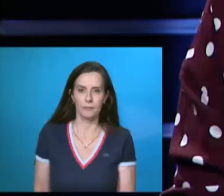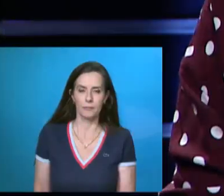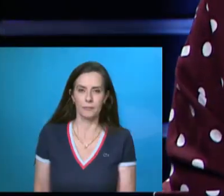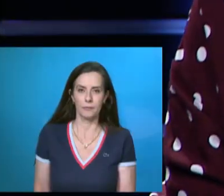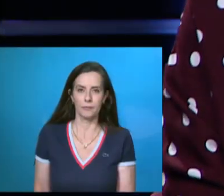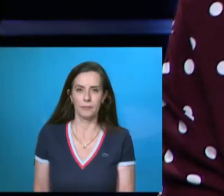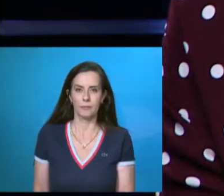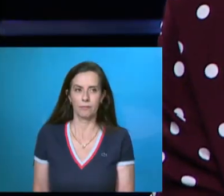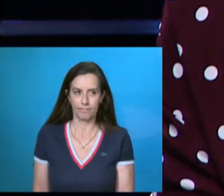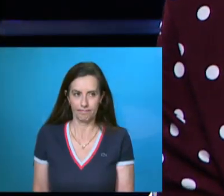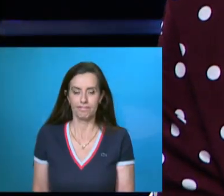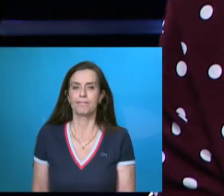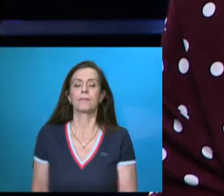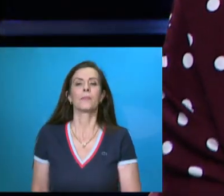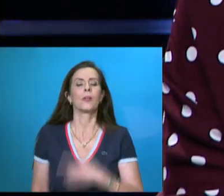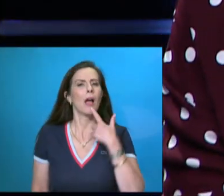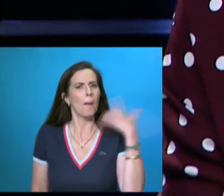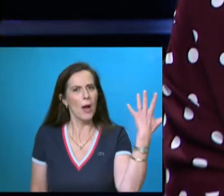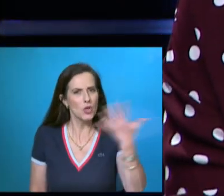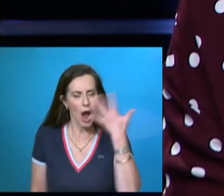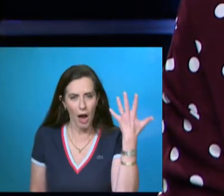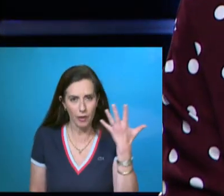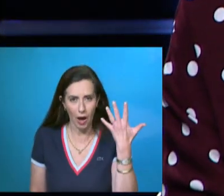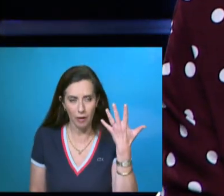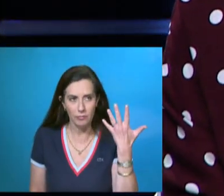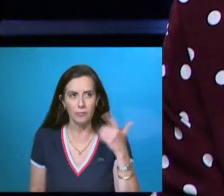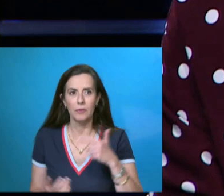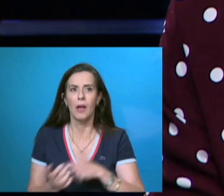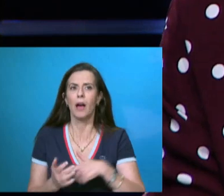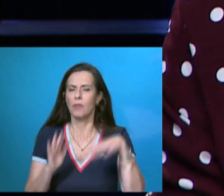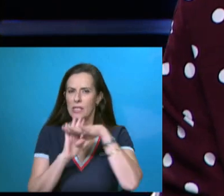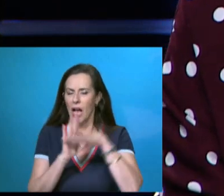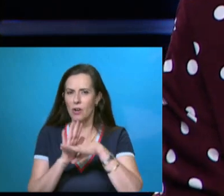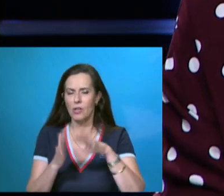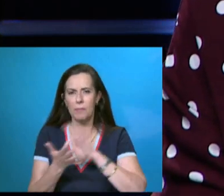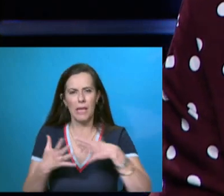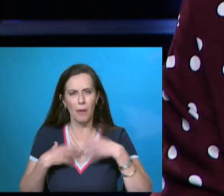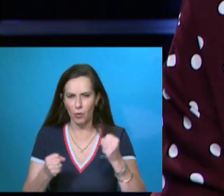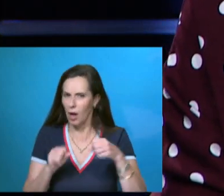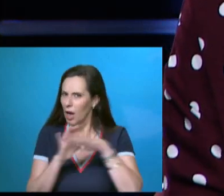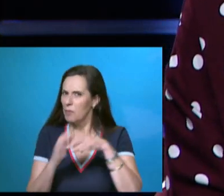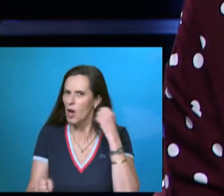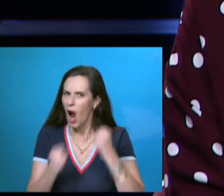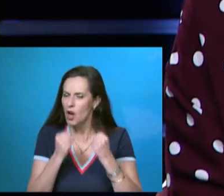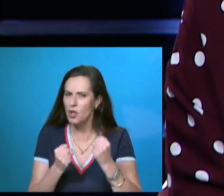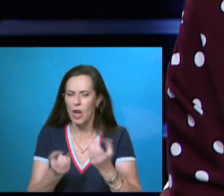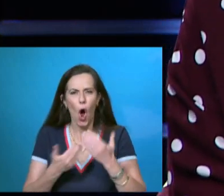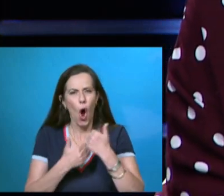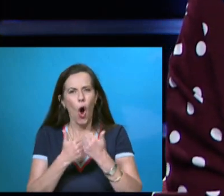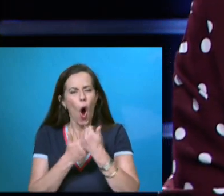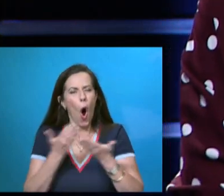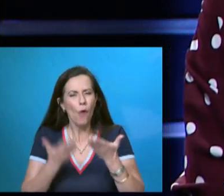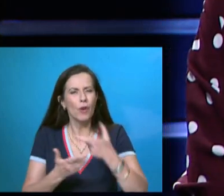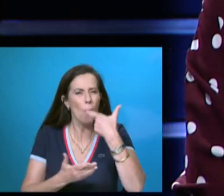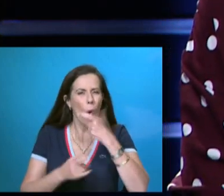עניין אחר, במשך עשרות שנים כפתה הסדרה, רגולציה של משרד הבריאות, כללים נוקשים במיוחד על אופים וקונדיטורים. ואז הגיע